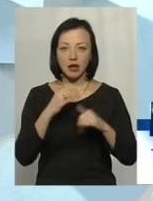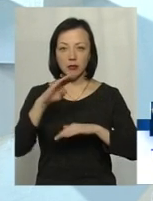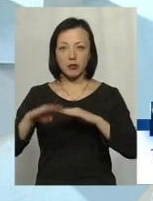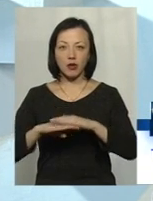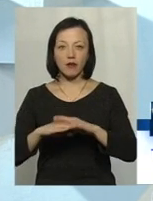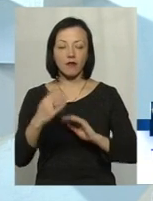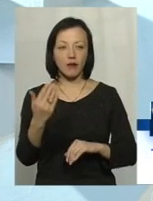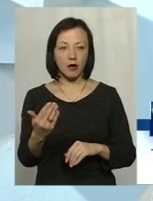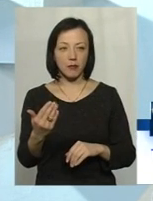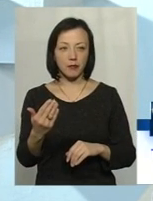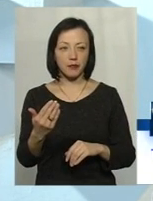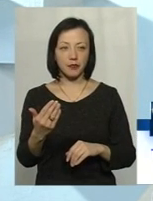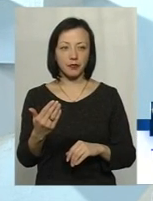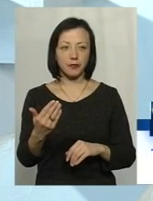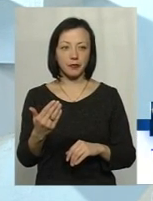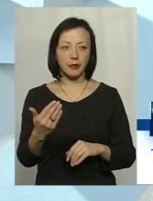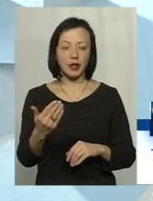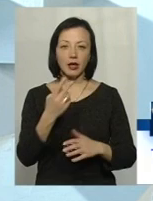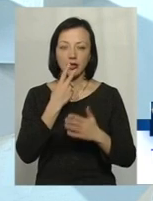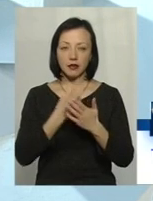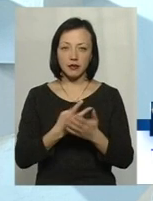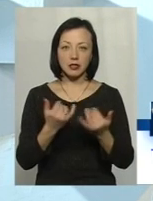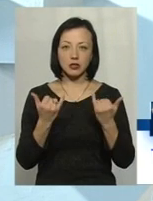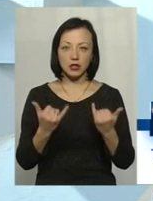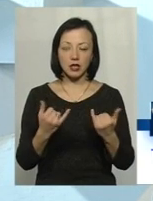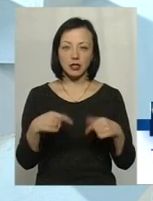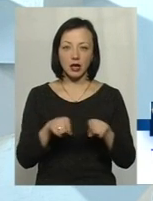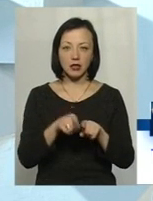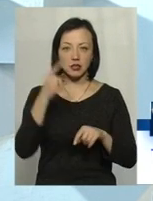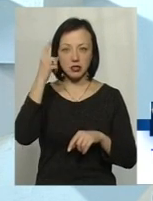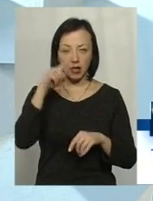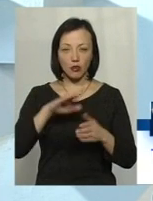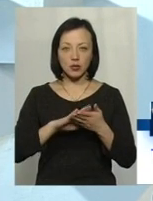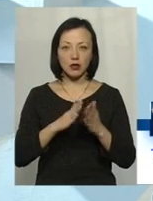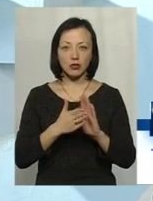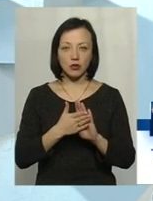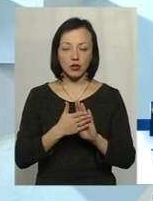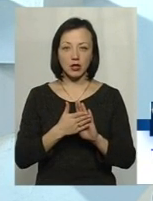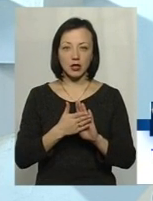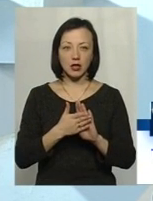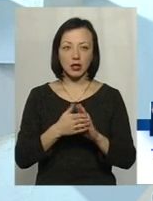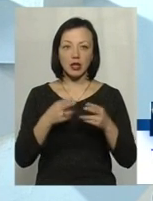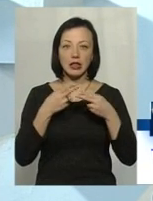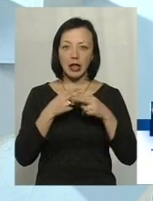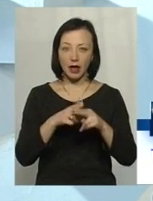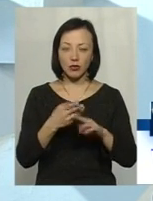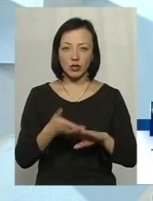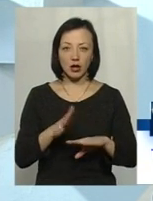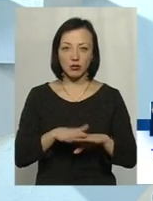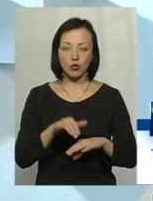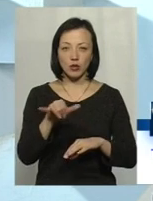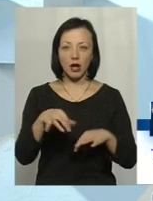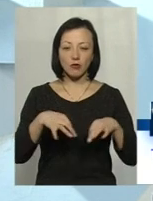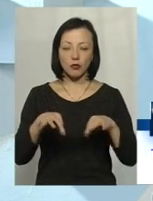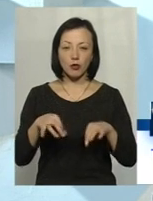підпорядковується вам. Так. Дивіться, зараз я так знаю, наскільки обстановка з технікою дуже тяжко. У них